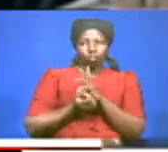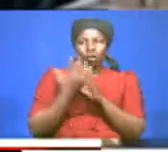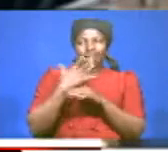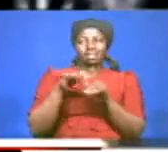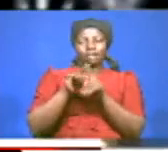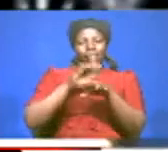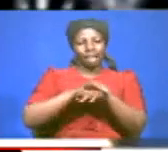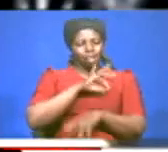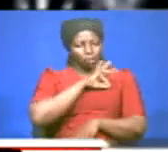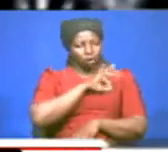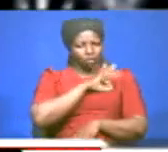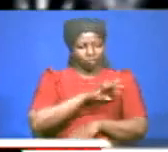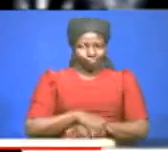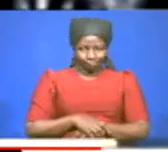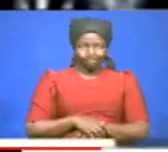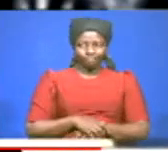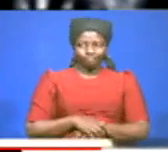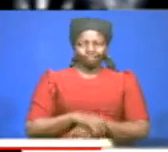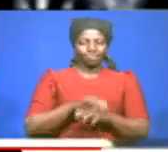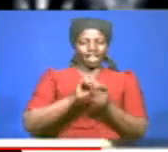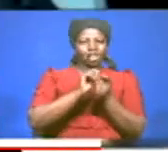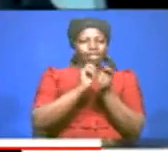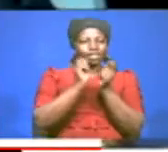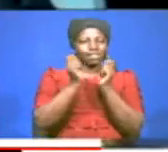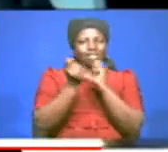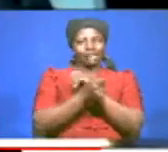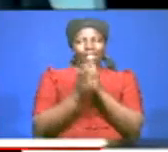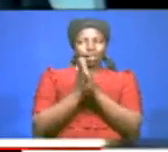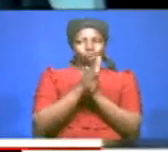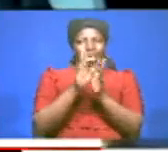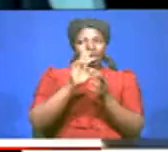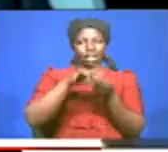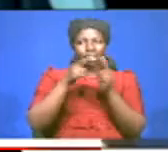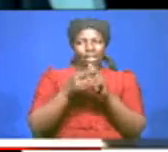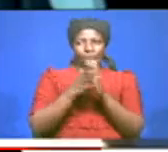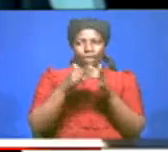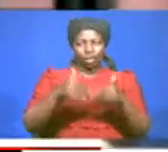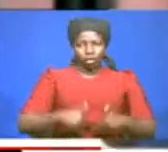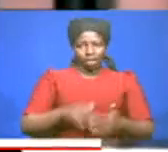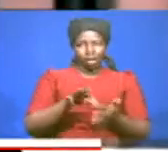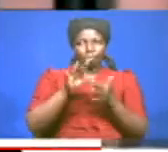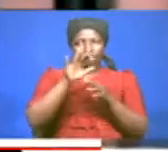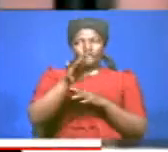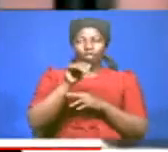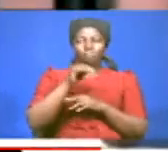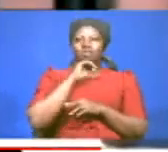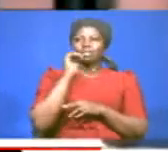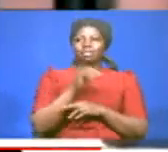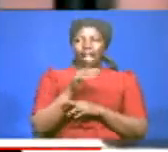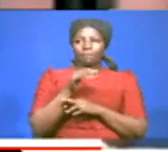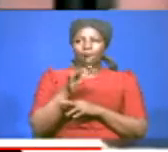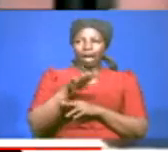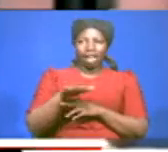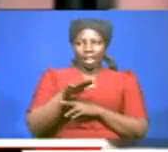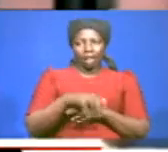profits. Their efforts are slowly changing the narrative associated with youth, especially from informal settlements. Yes, but